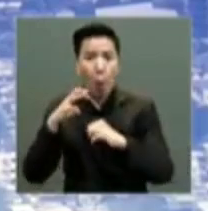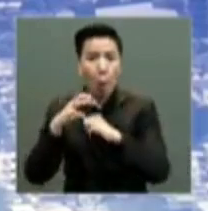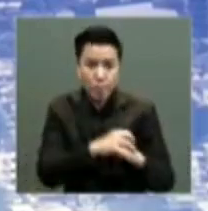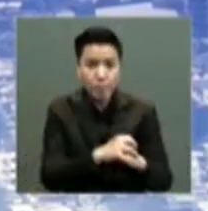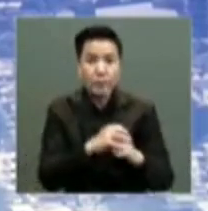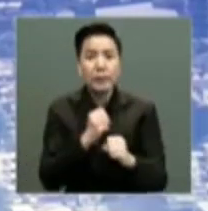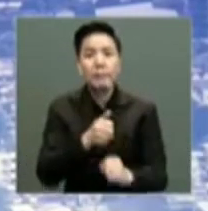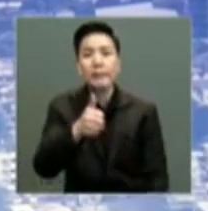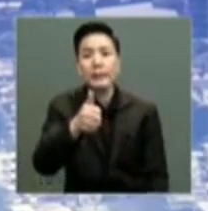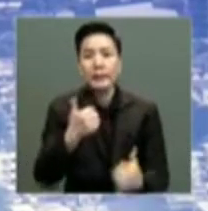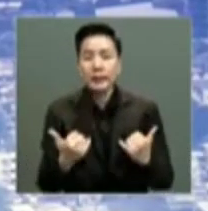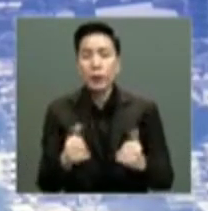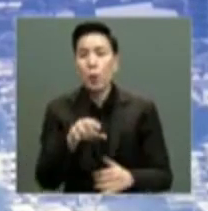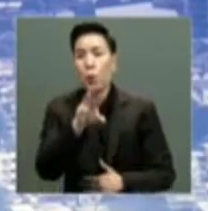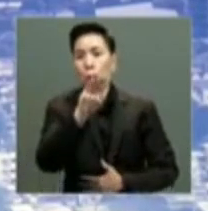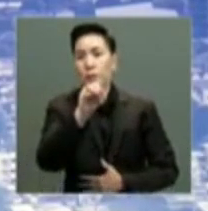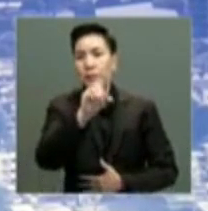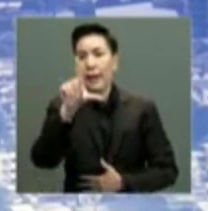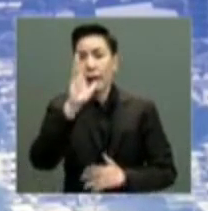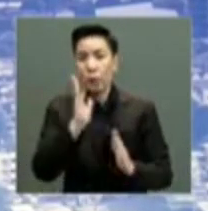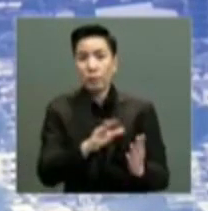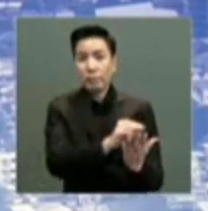กว่าล้านคนได้เสมอกันไม่ให้เกิดการระบาดที่เราคุ้มกันได้อย่างดีในประเทศของเรา60